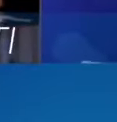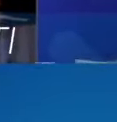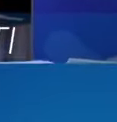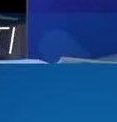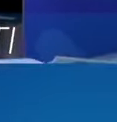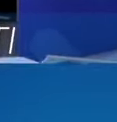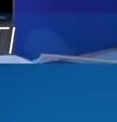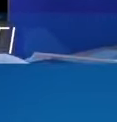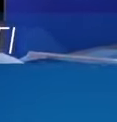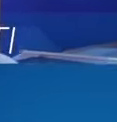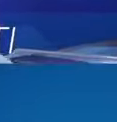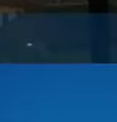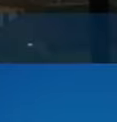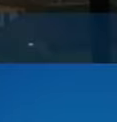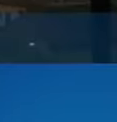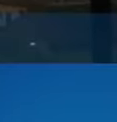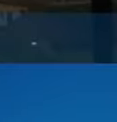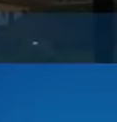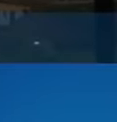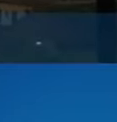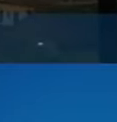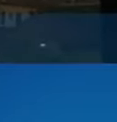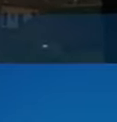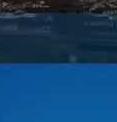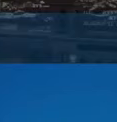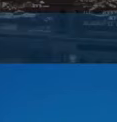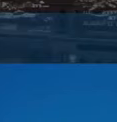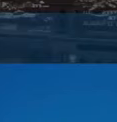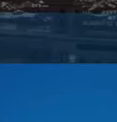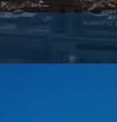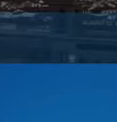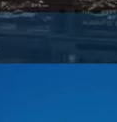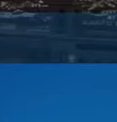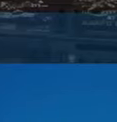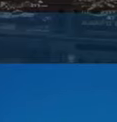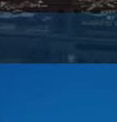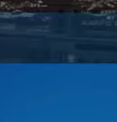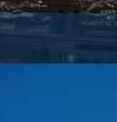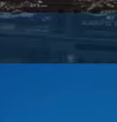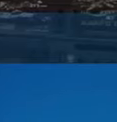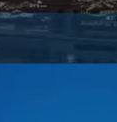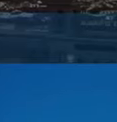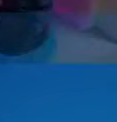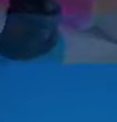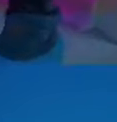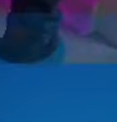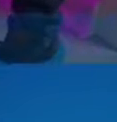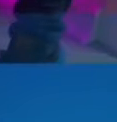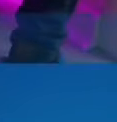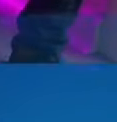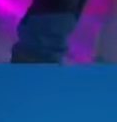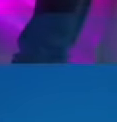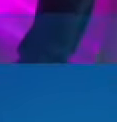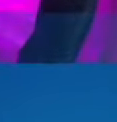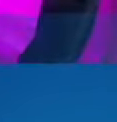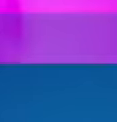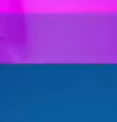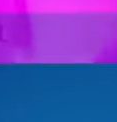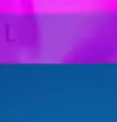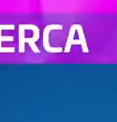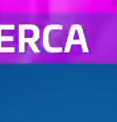7 ministeri coinvolti. Tutte le regioni italiane, oltre alle principali organizzazioni internazionali ed europee,